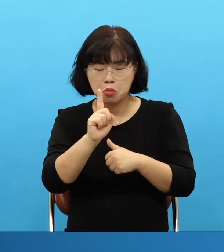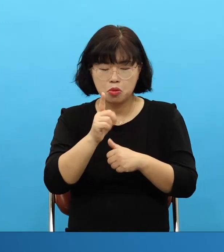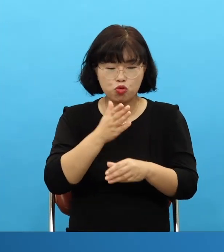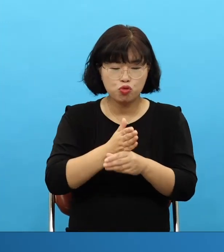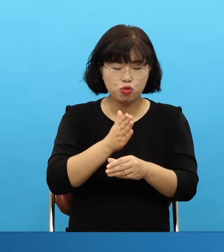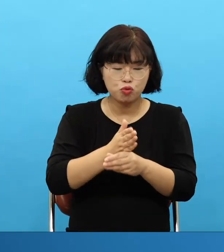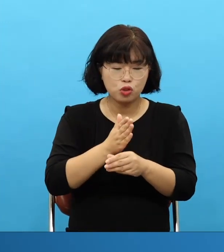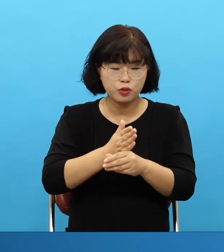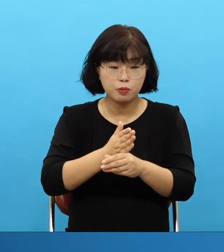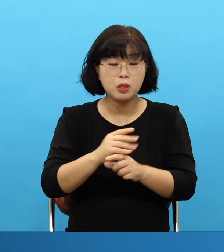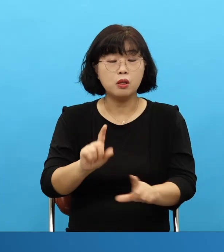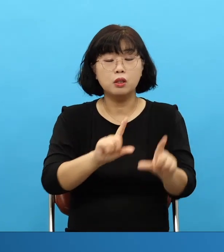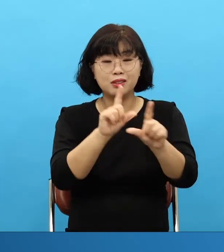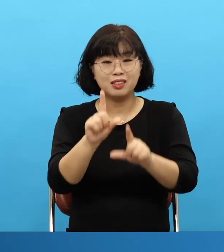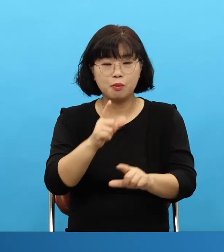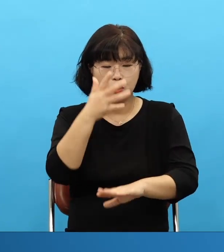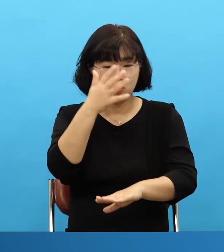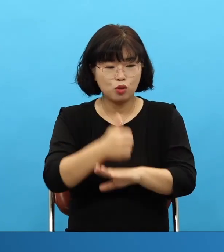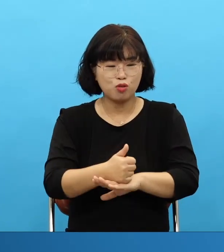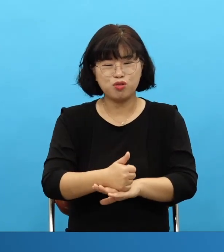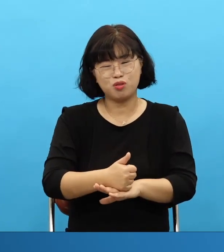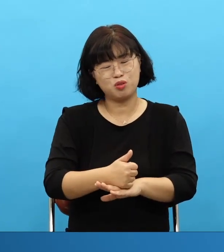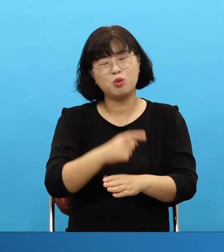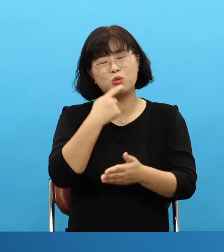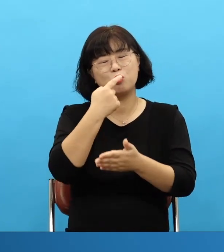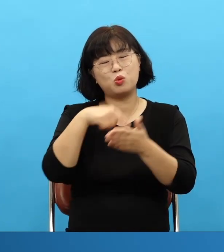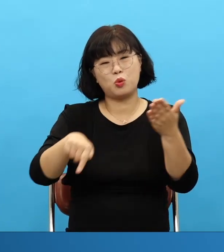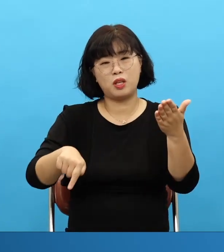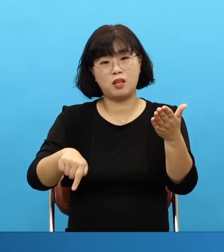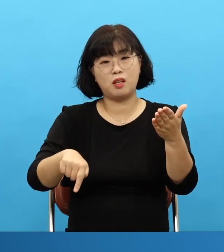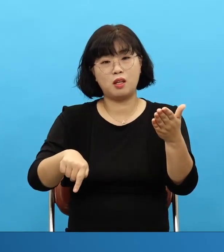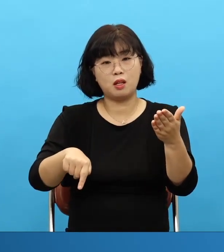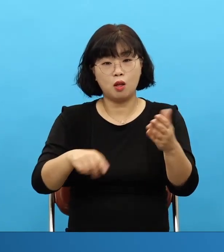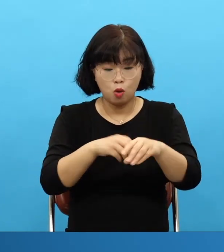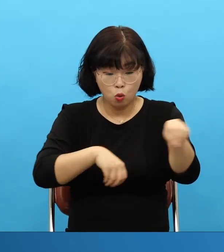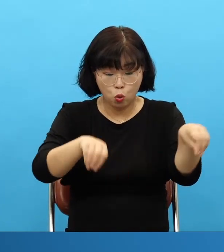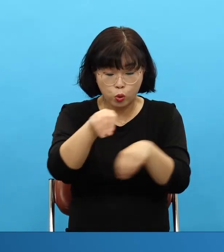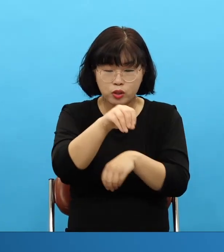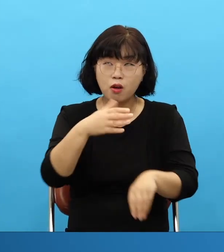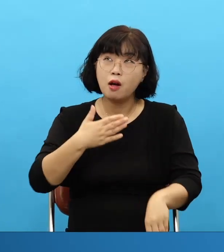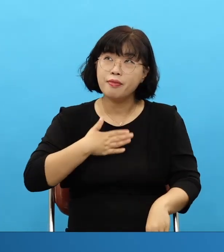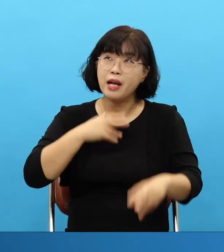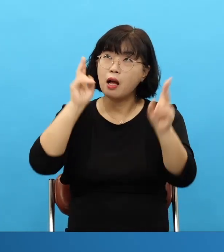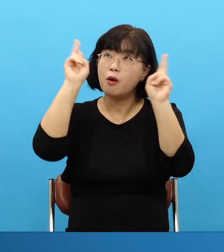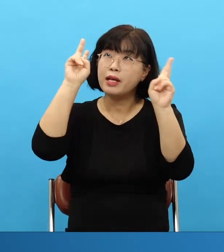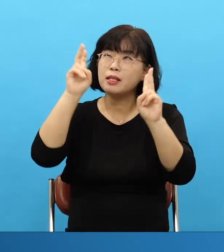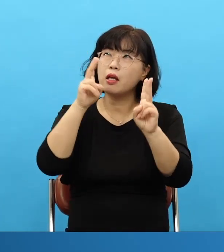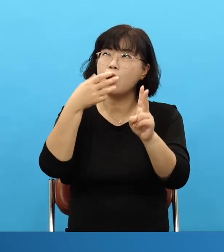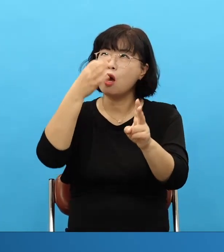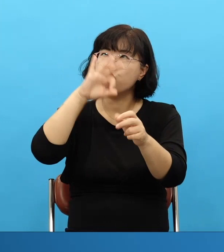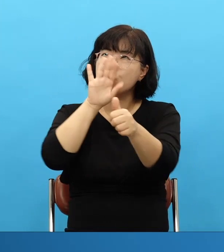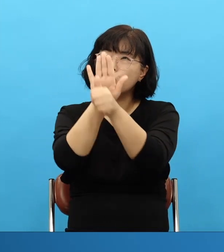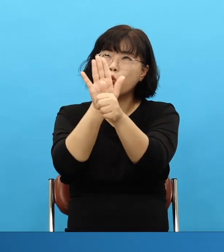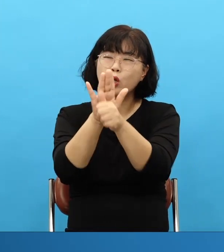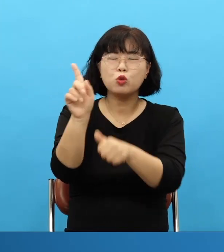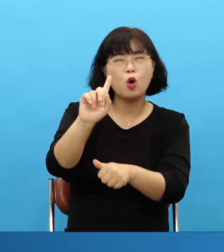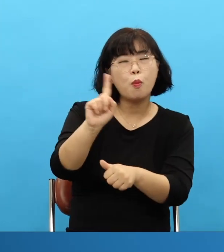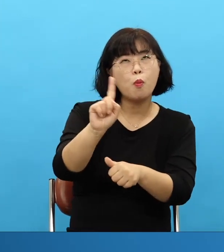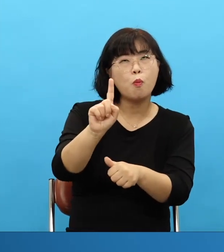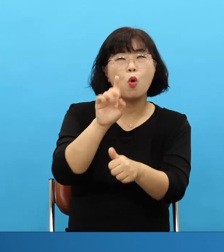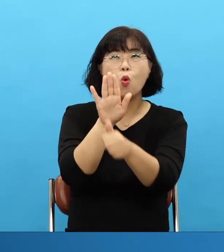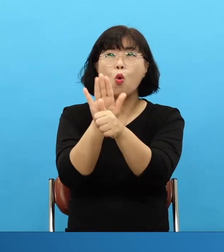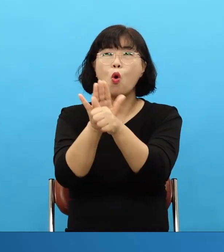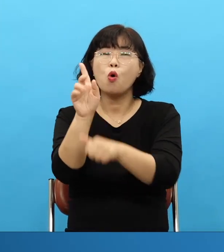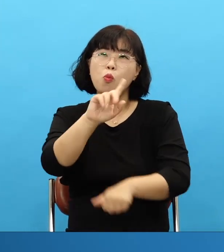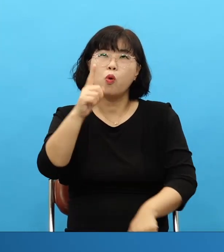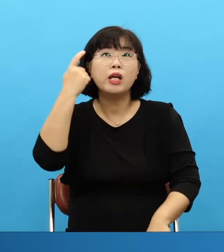workplace. 회사에 어떻게 도움될까? 이래야 내가 살아요. How can I benefit my workplace or my employers? Then you can live. 그래서 내가 늘 하는 말 그